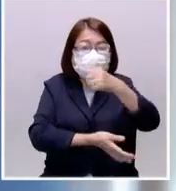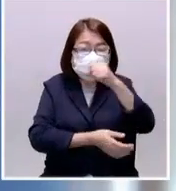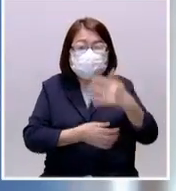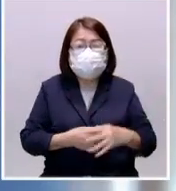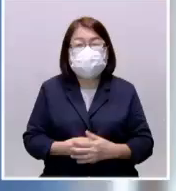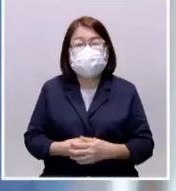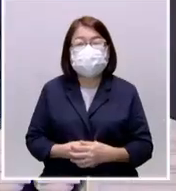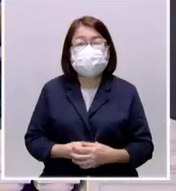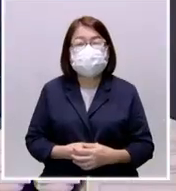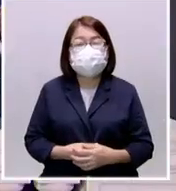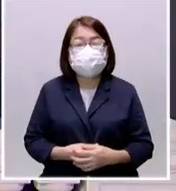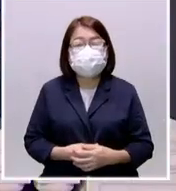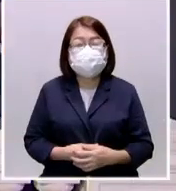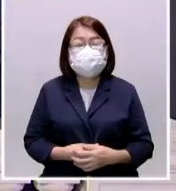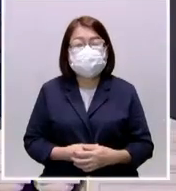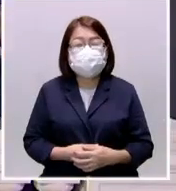ค่ะ